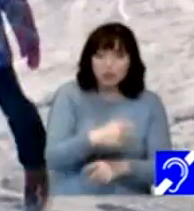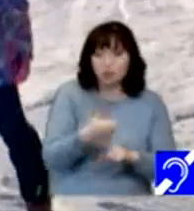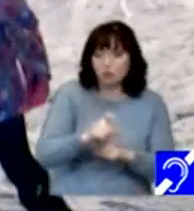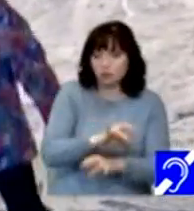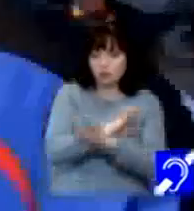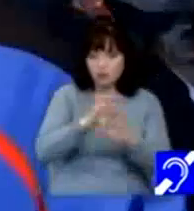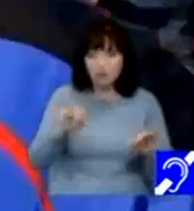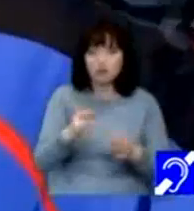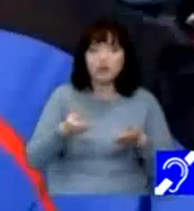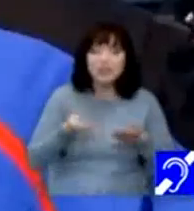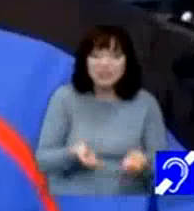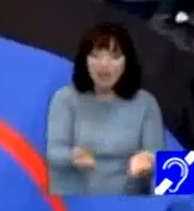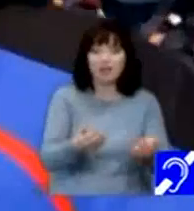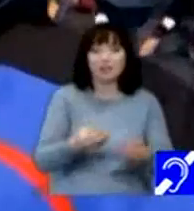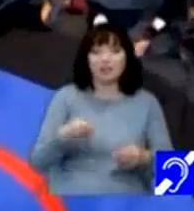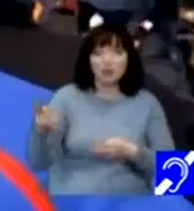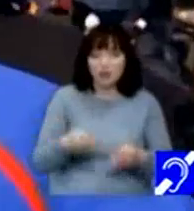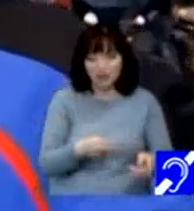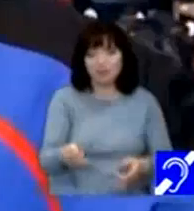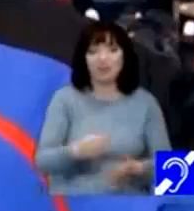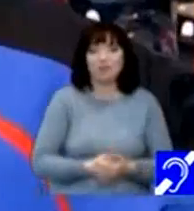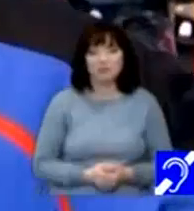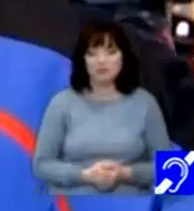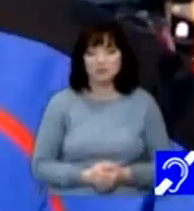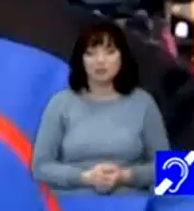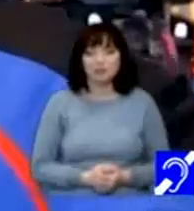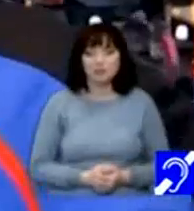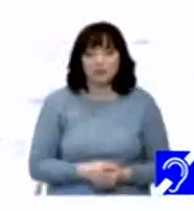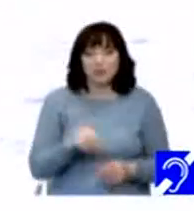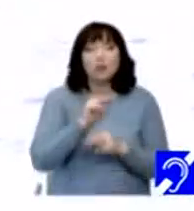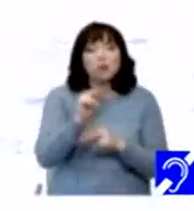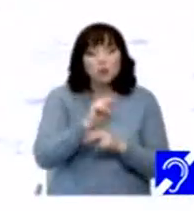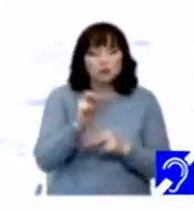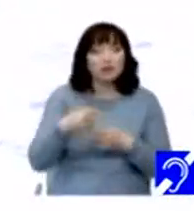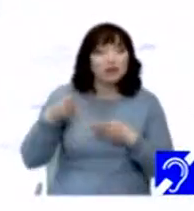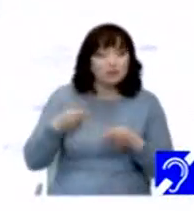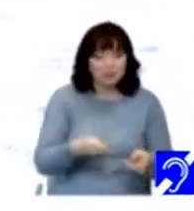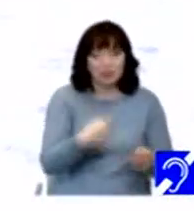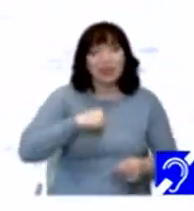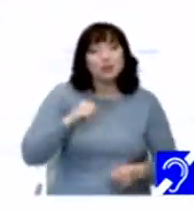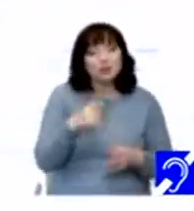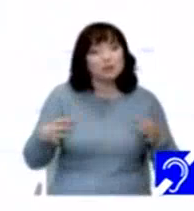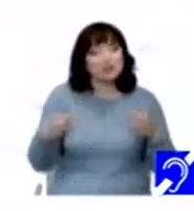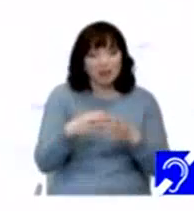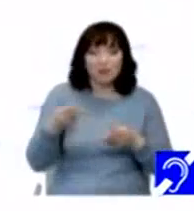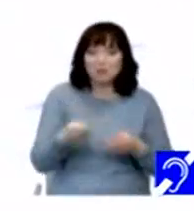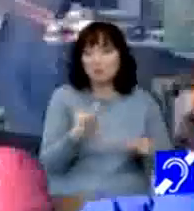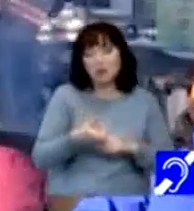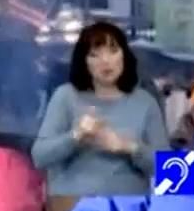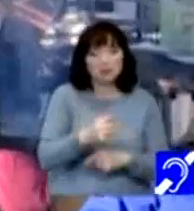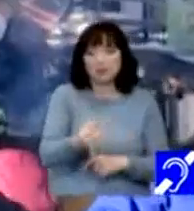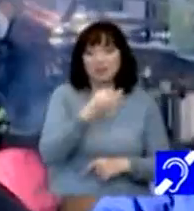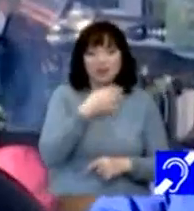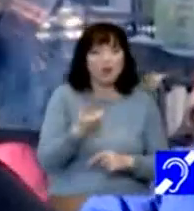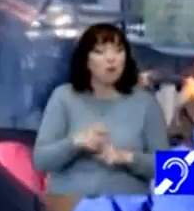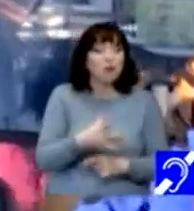plăci sau săniuțe. Pe schiuri cu copii. Învățăm să schieze. M-am dat cu prietenii mei și îmi place foarte mult să mă distrez.